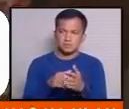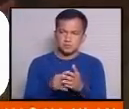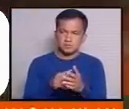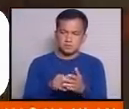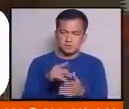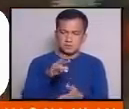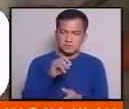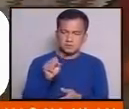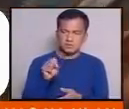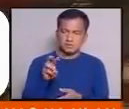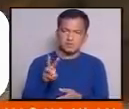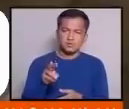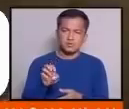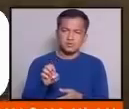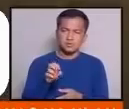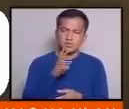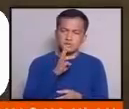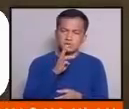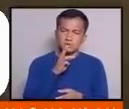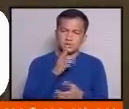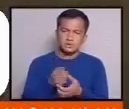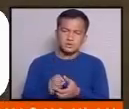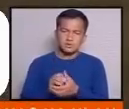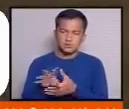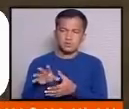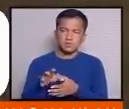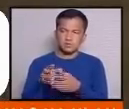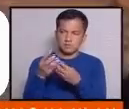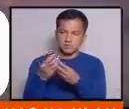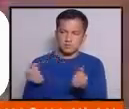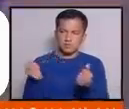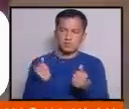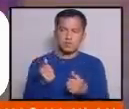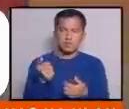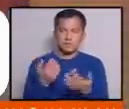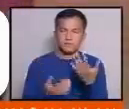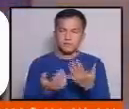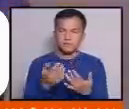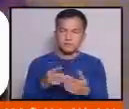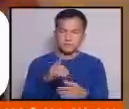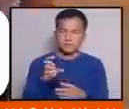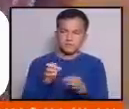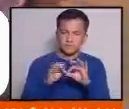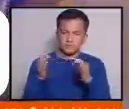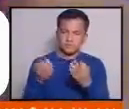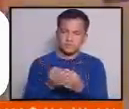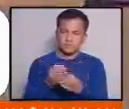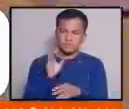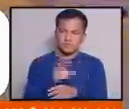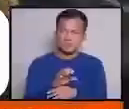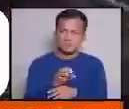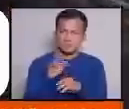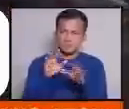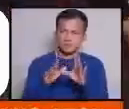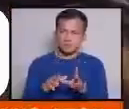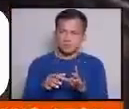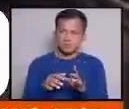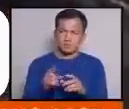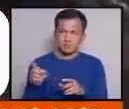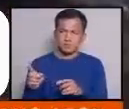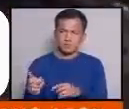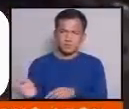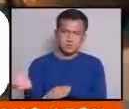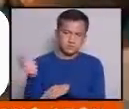presyo ng tubig sa mga fire hydrant para agad maapula ang apoy. Nasa 100 pamilya tuloy ang napuwersang magpaulan ng halos